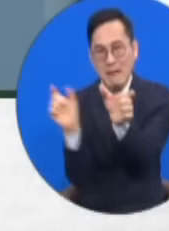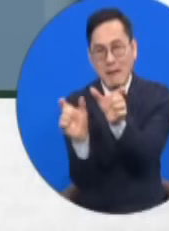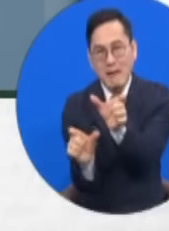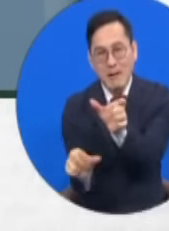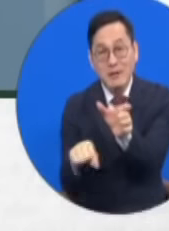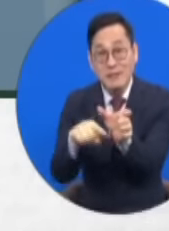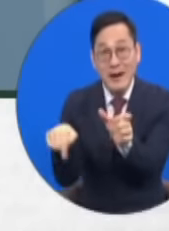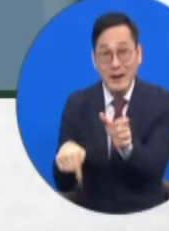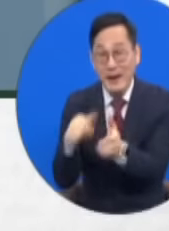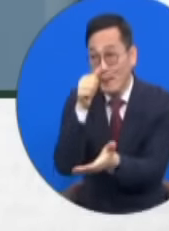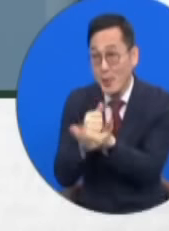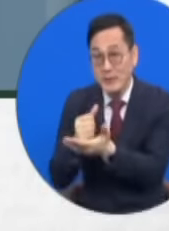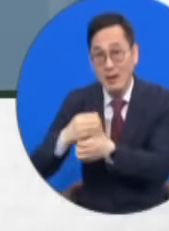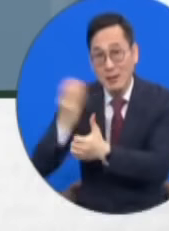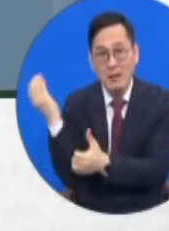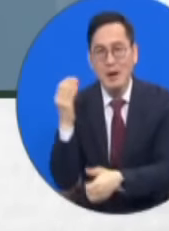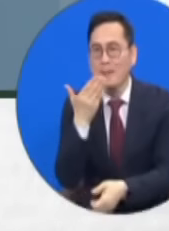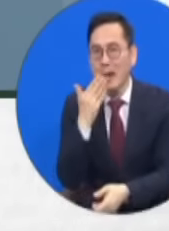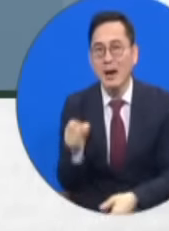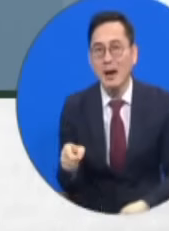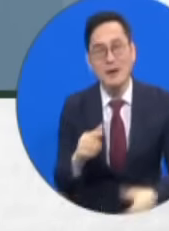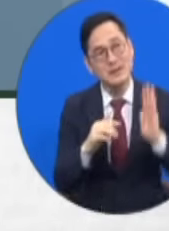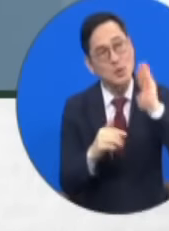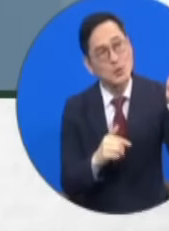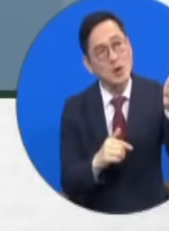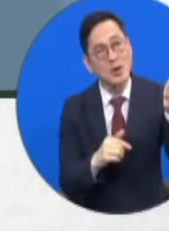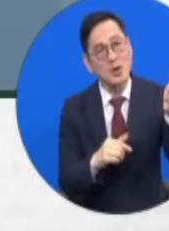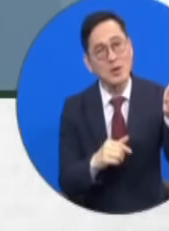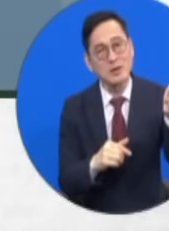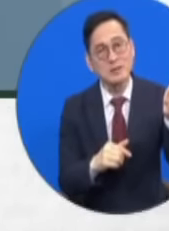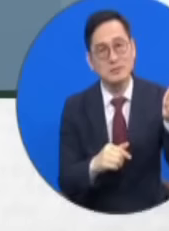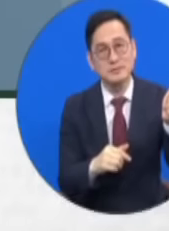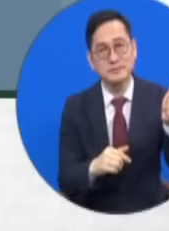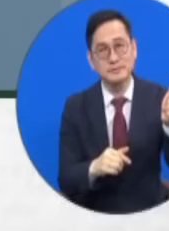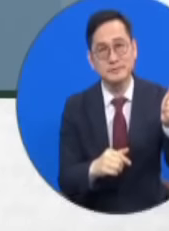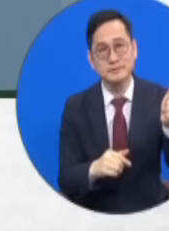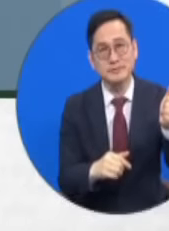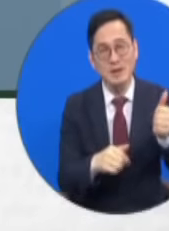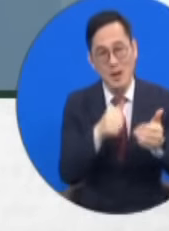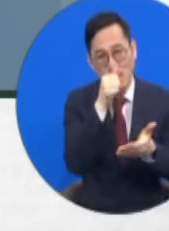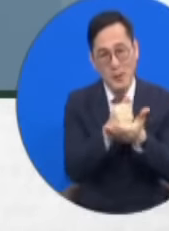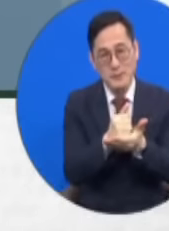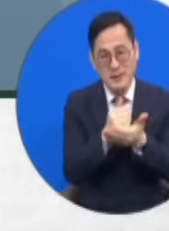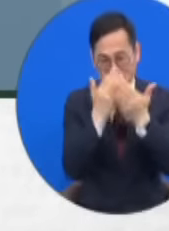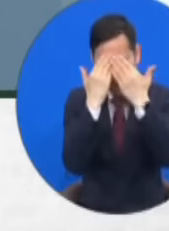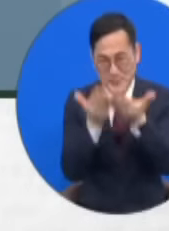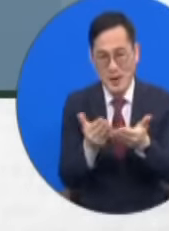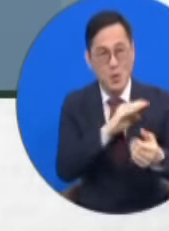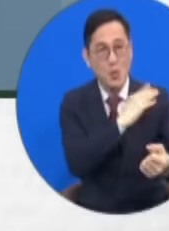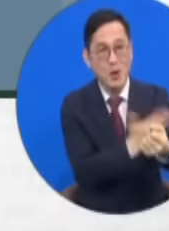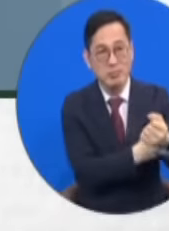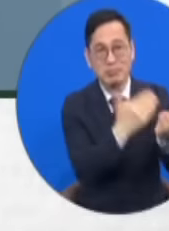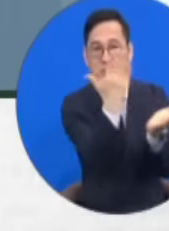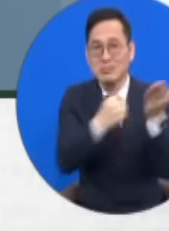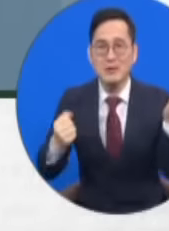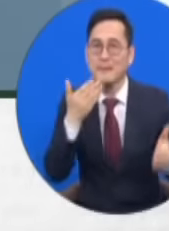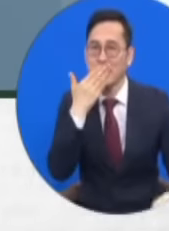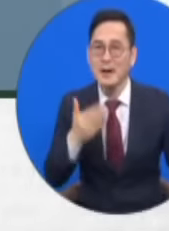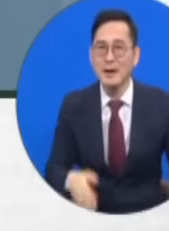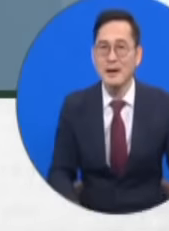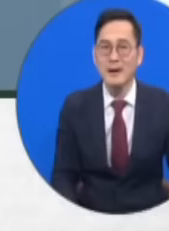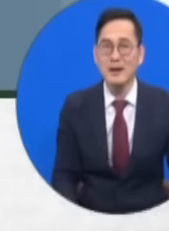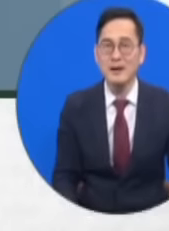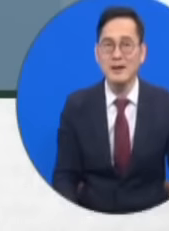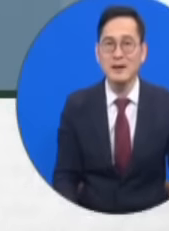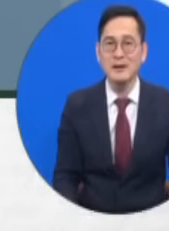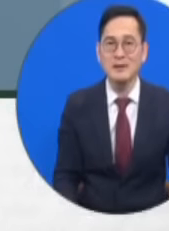가능하지요. 지금 대통령에게 주어져 있는 사면권도 국회에 줄 수 있는 것도 개헌은 가능하게 만드는 것이니까. 그런데 저렇게 한동훈